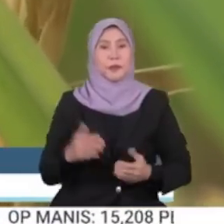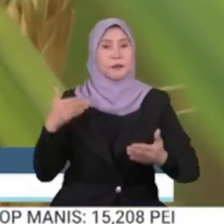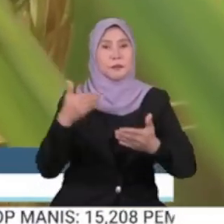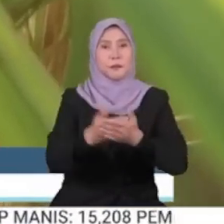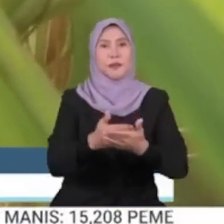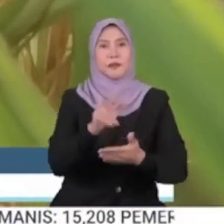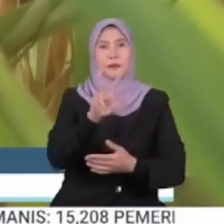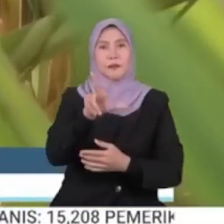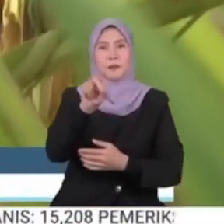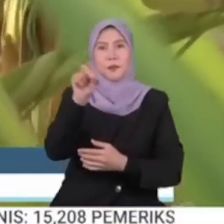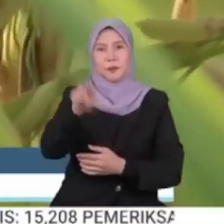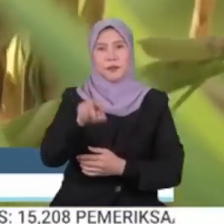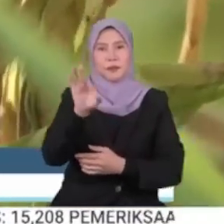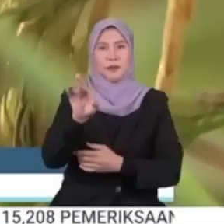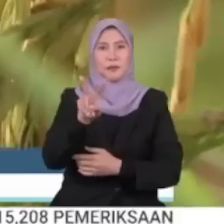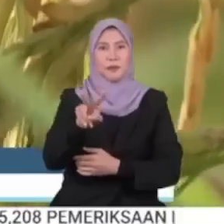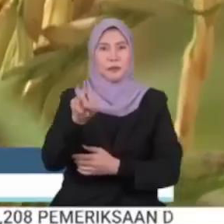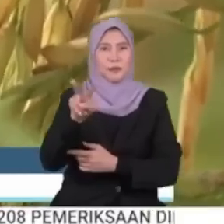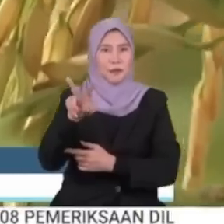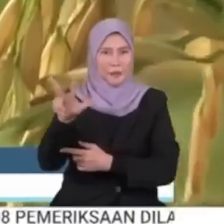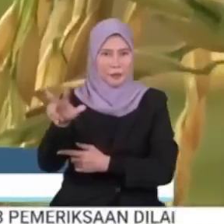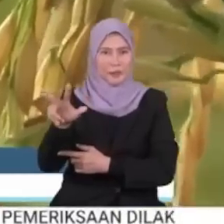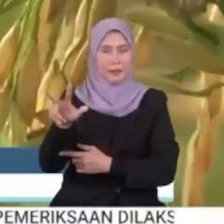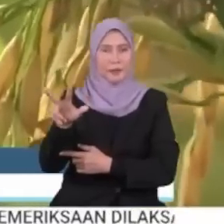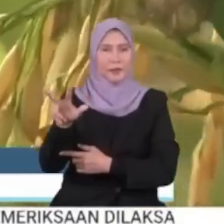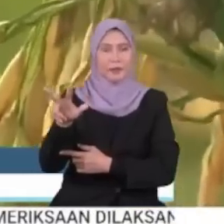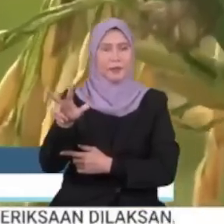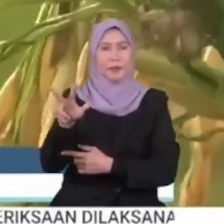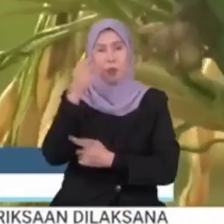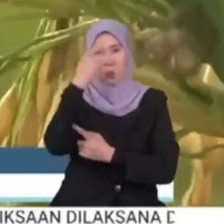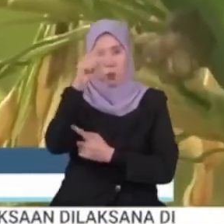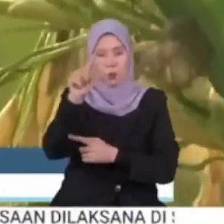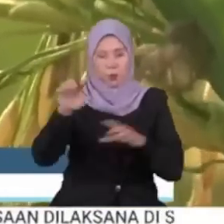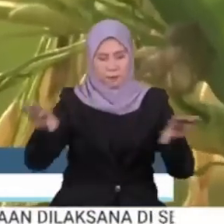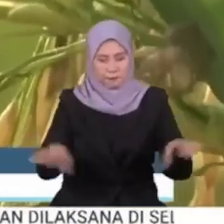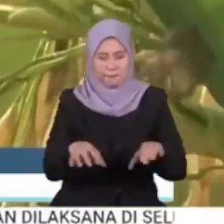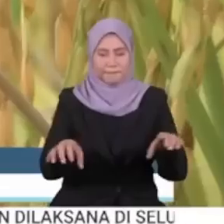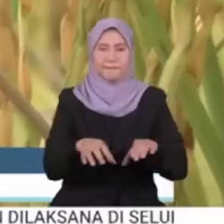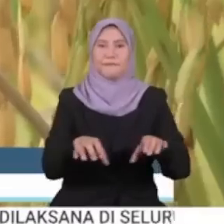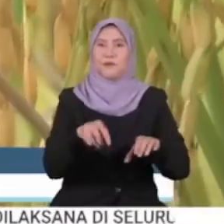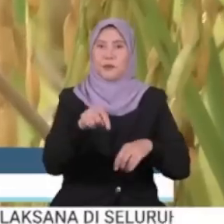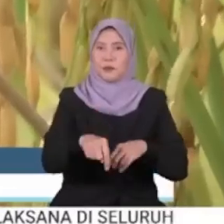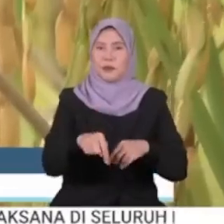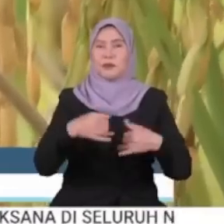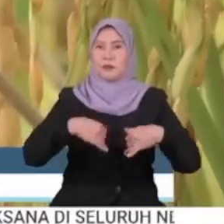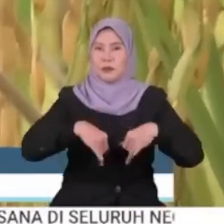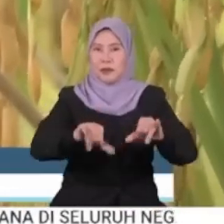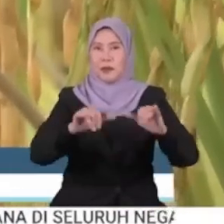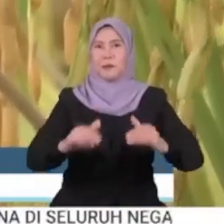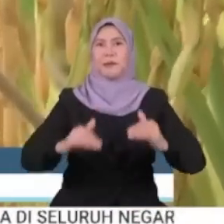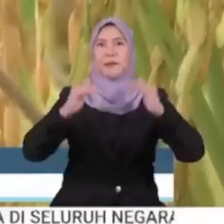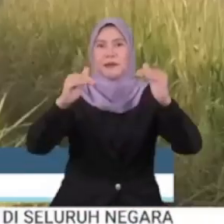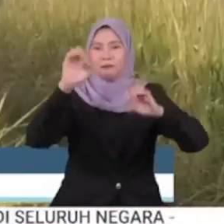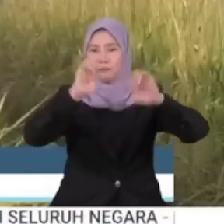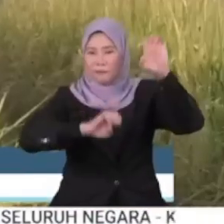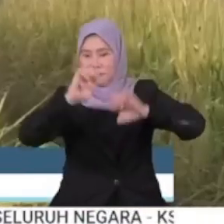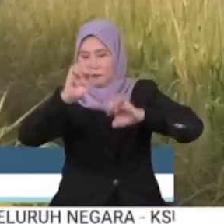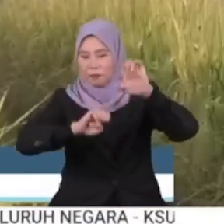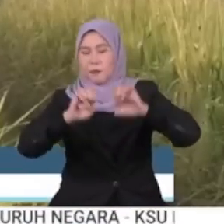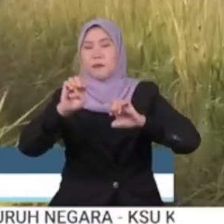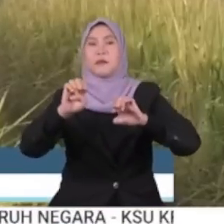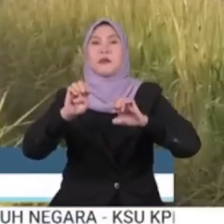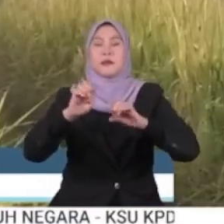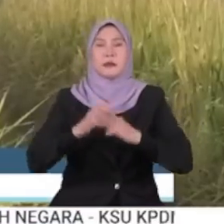Sehingga 30 September 2023, pelaksanaan inisiatif ini sedang dalam peringkat penilaian